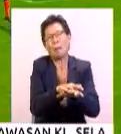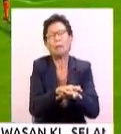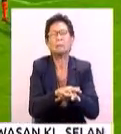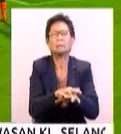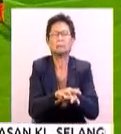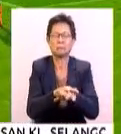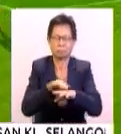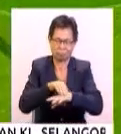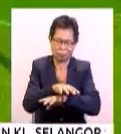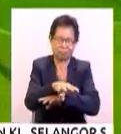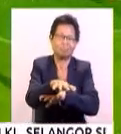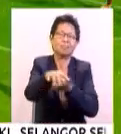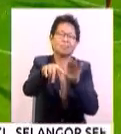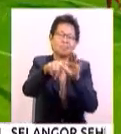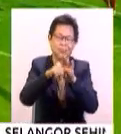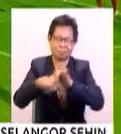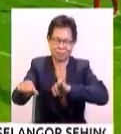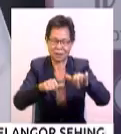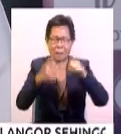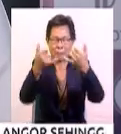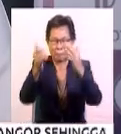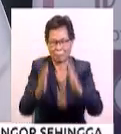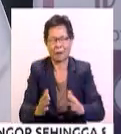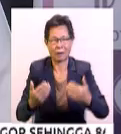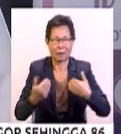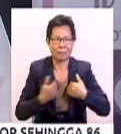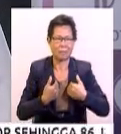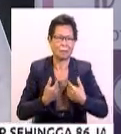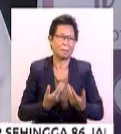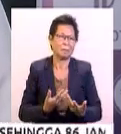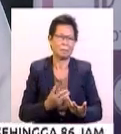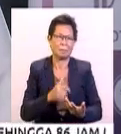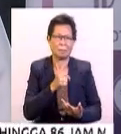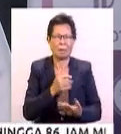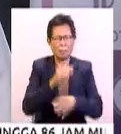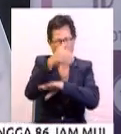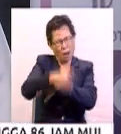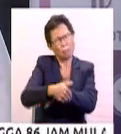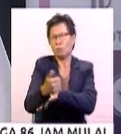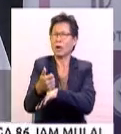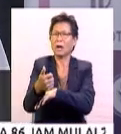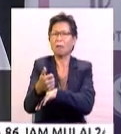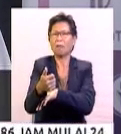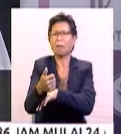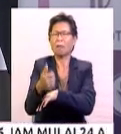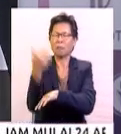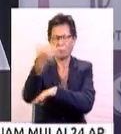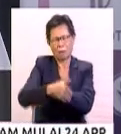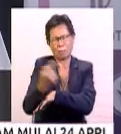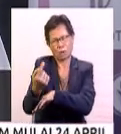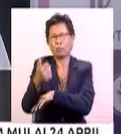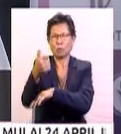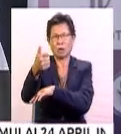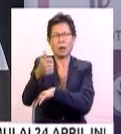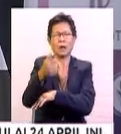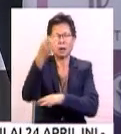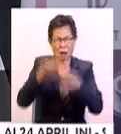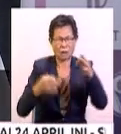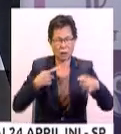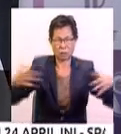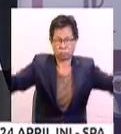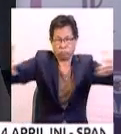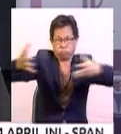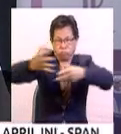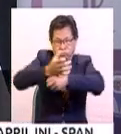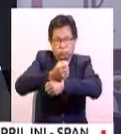memberi kesan kepada kecergasan pemain. Saya ingat tidak ada kekurangan pada malam ini. Kalau kita nak buat satu kesimpulan, I